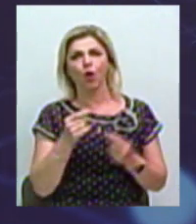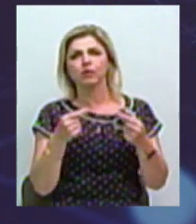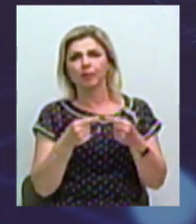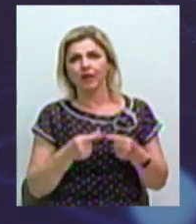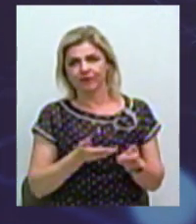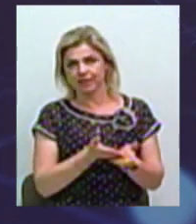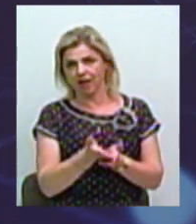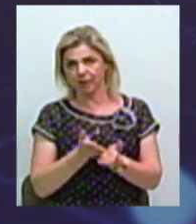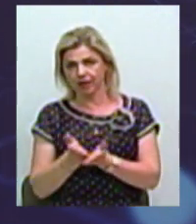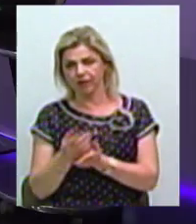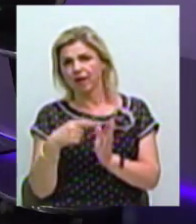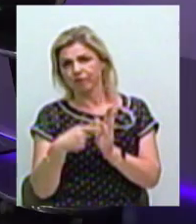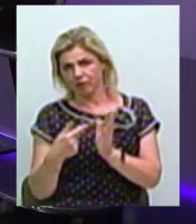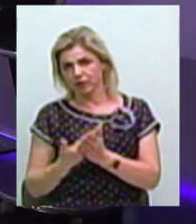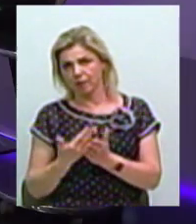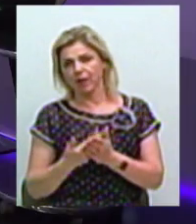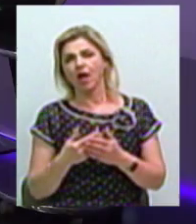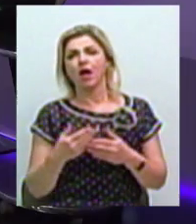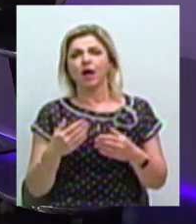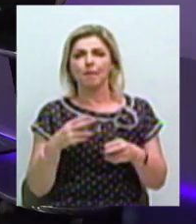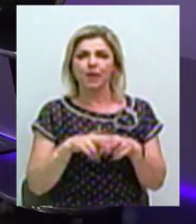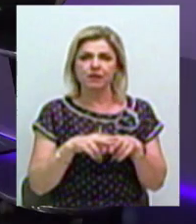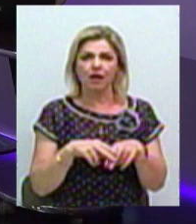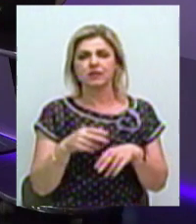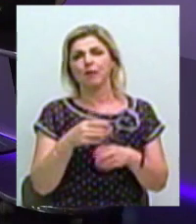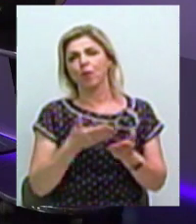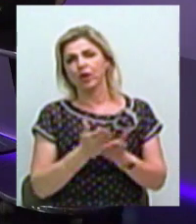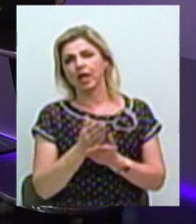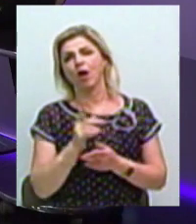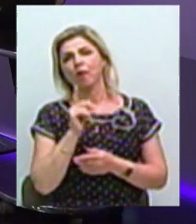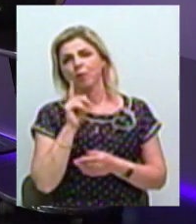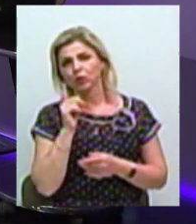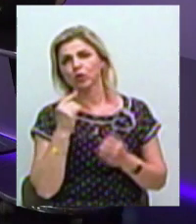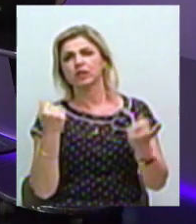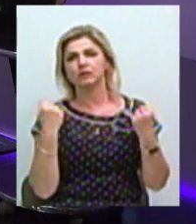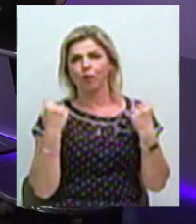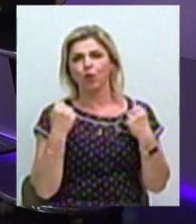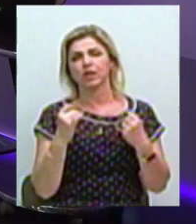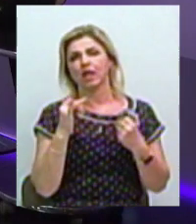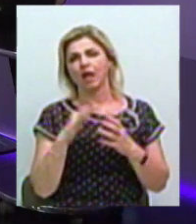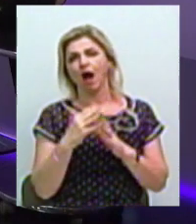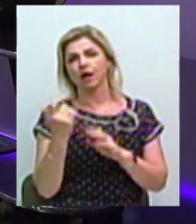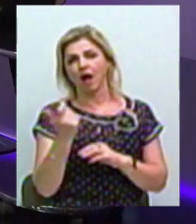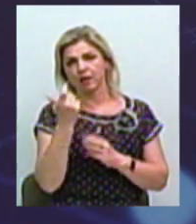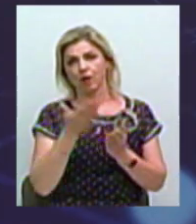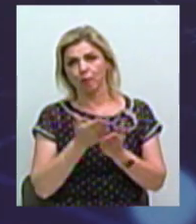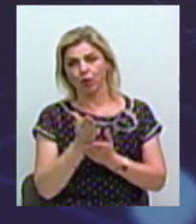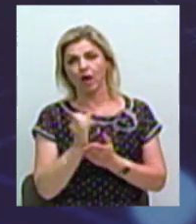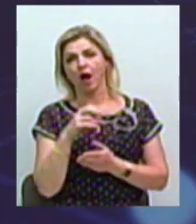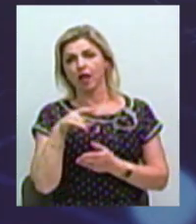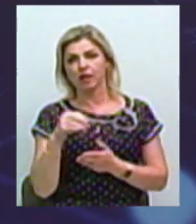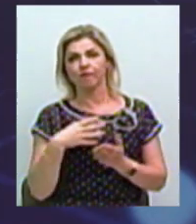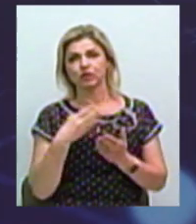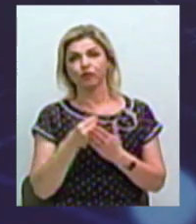Це міграційна політика, екологія, молодь і спорт, аграрна політика та деякі інші. Але в своїй